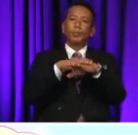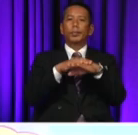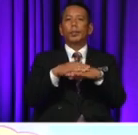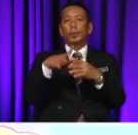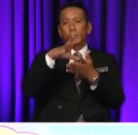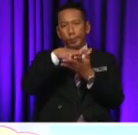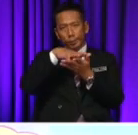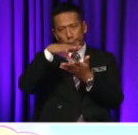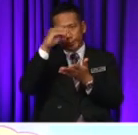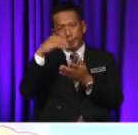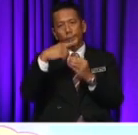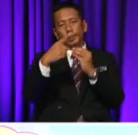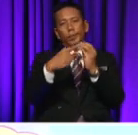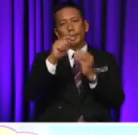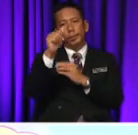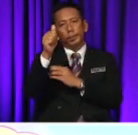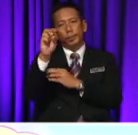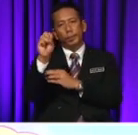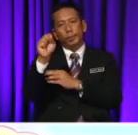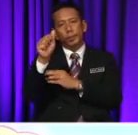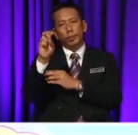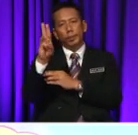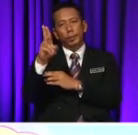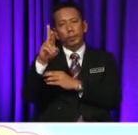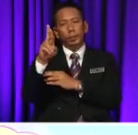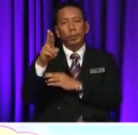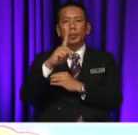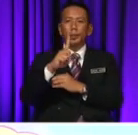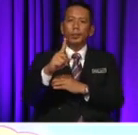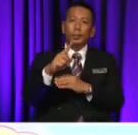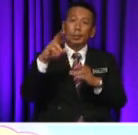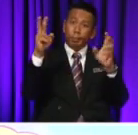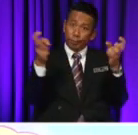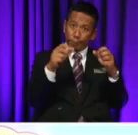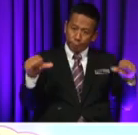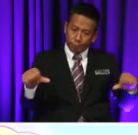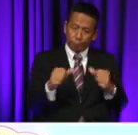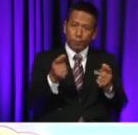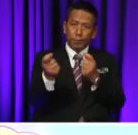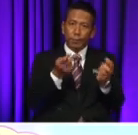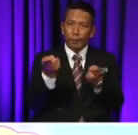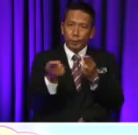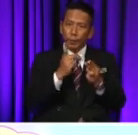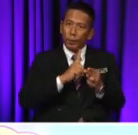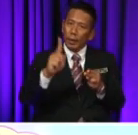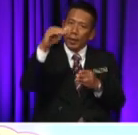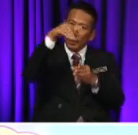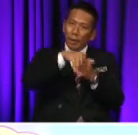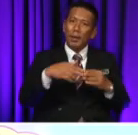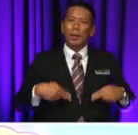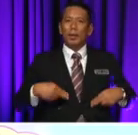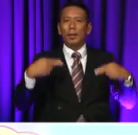mata saur Islam untuk tingkatan 5 dengan topik kita pengamalan takbir urus Islam dalam kehidupan